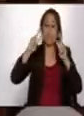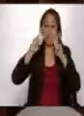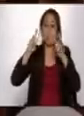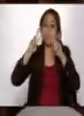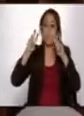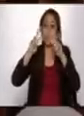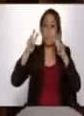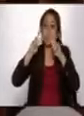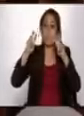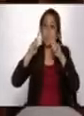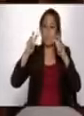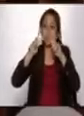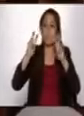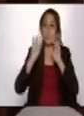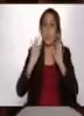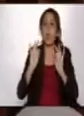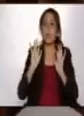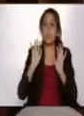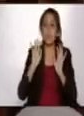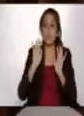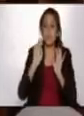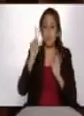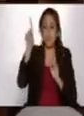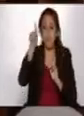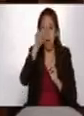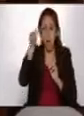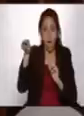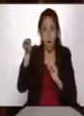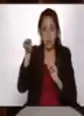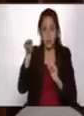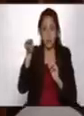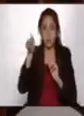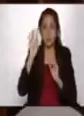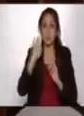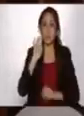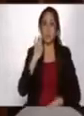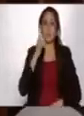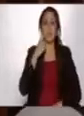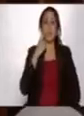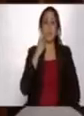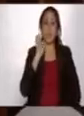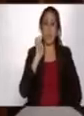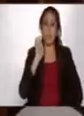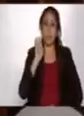سيبها عشان لو كان لها يد ياخدوها رخره بالمره، هيبقى انا ارتحت من الاثنين.